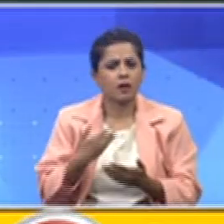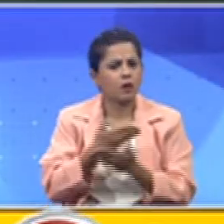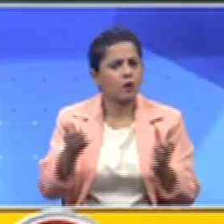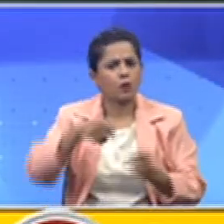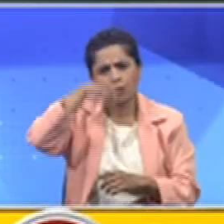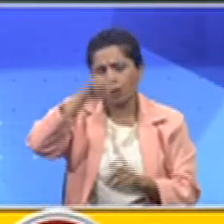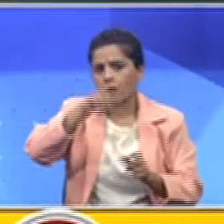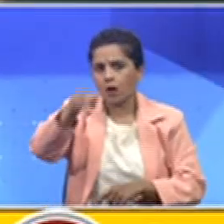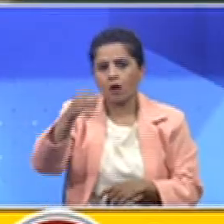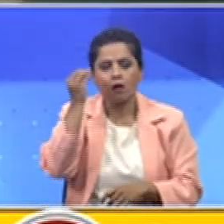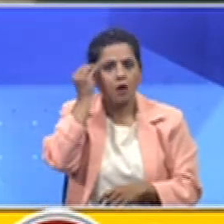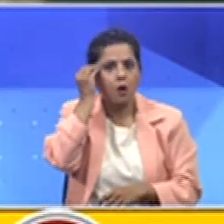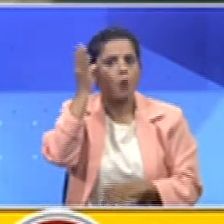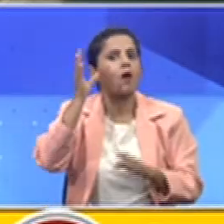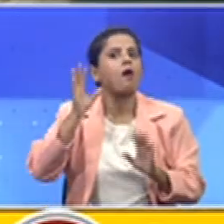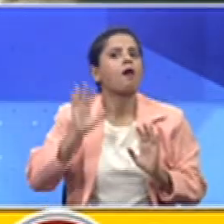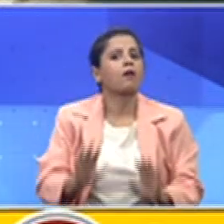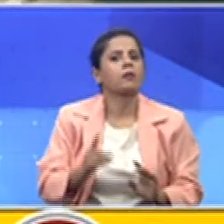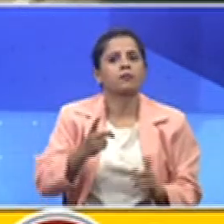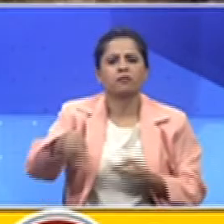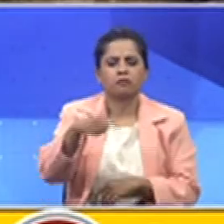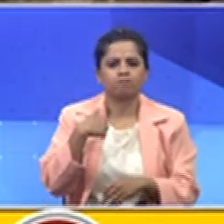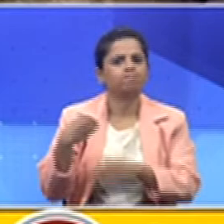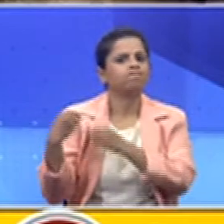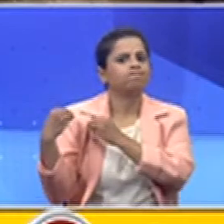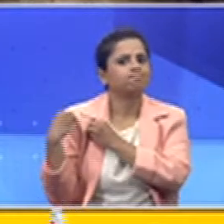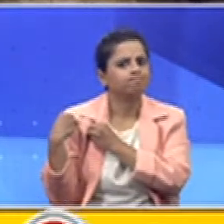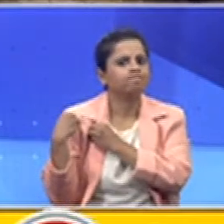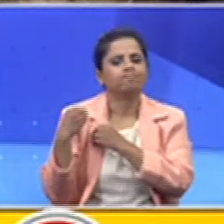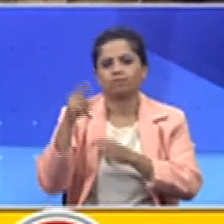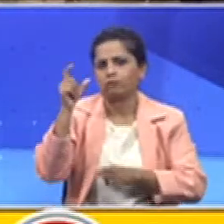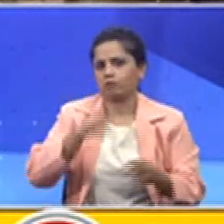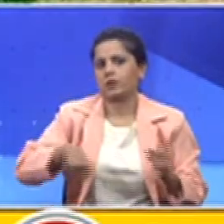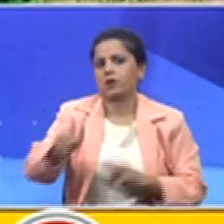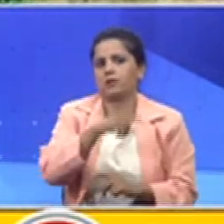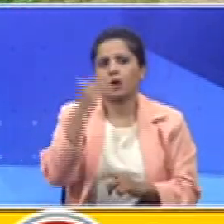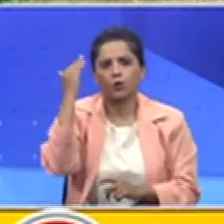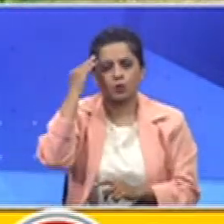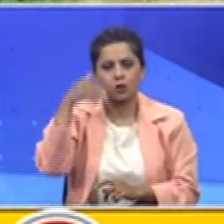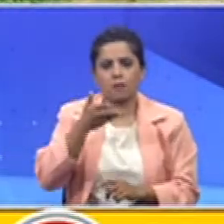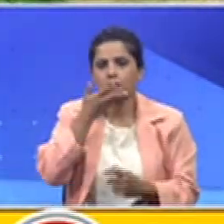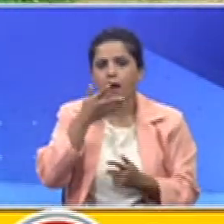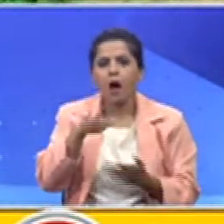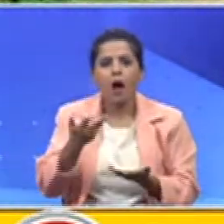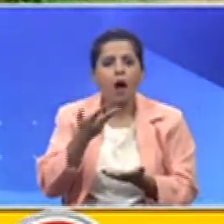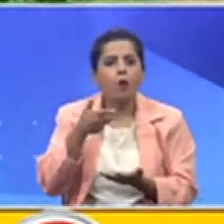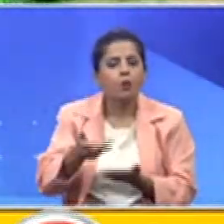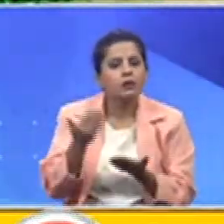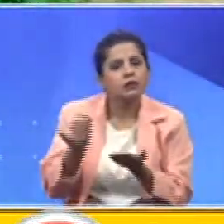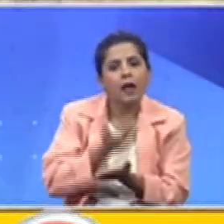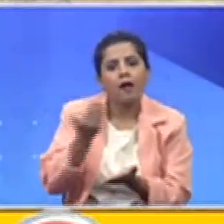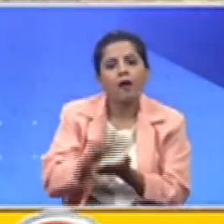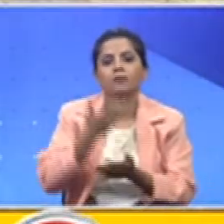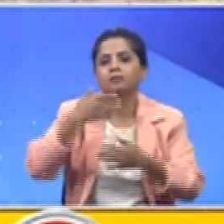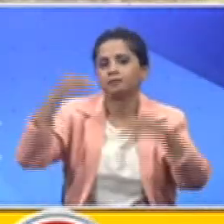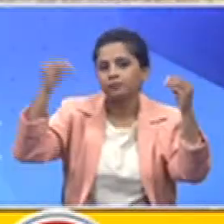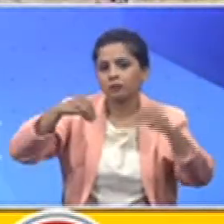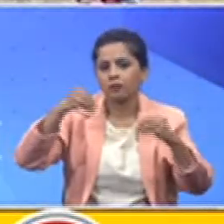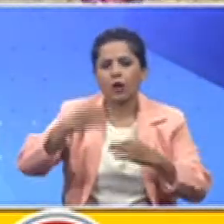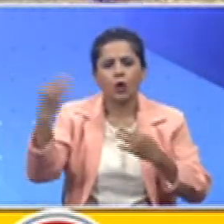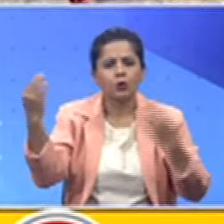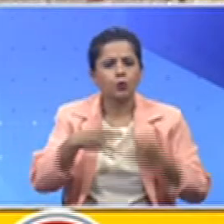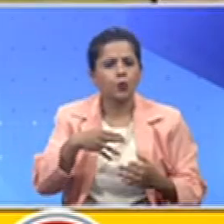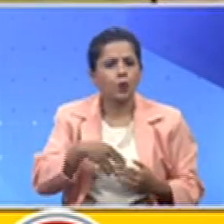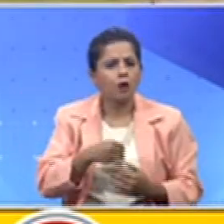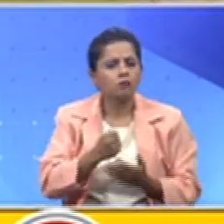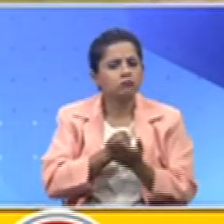पूरी जागरूकता और जिम्मेदारी के साथ जल संरक्षण के लिए नए नए